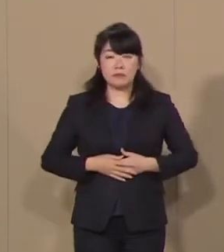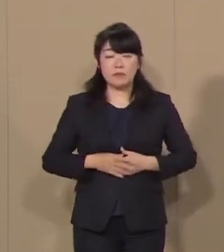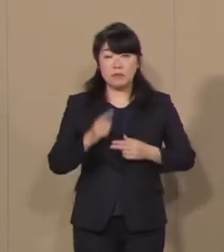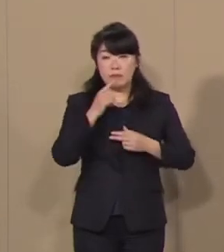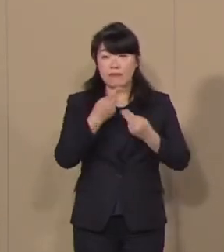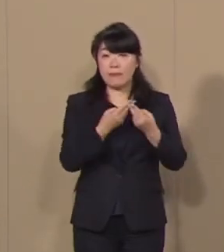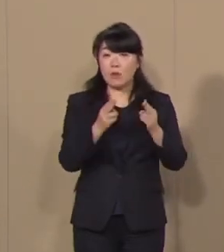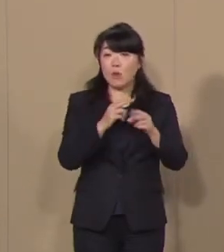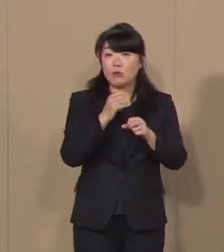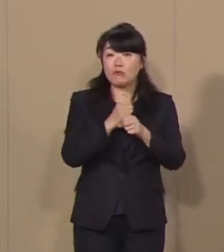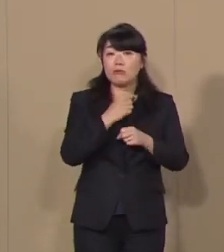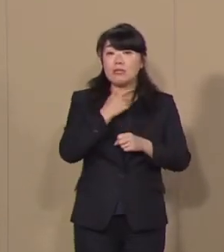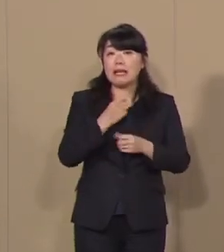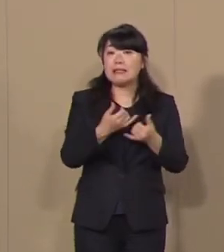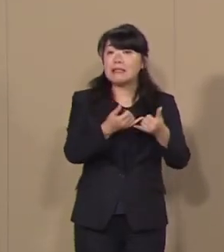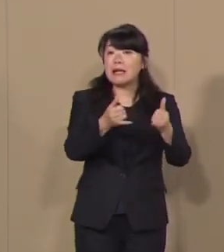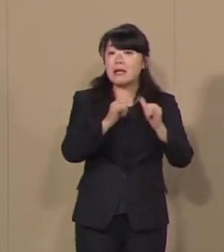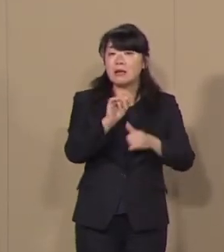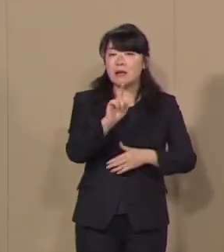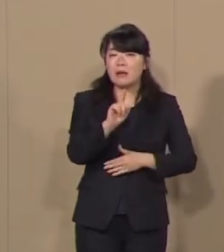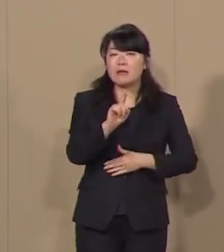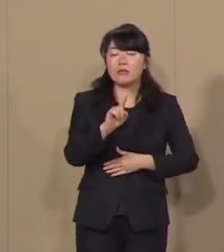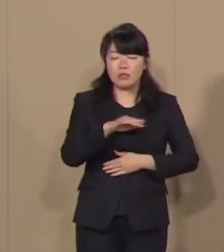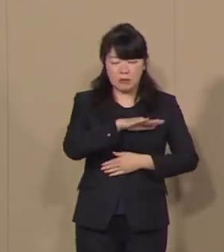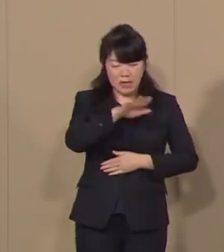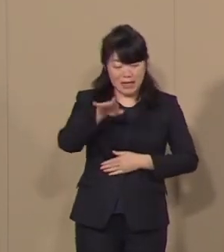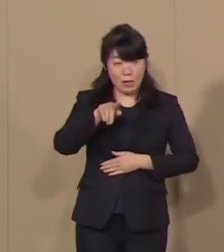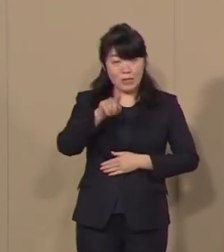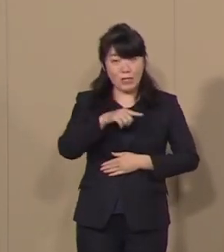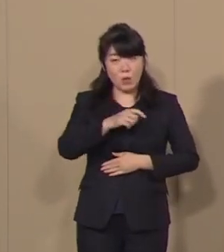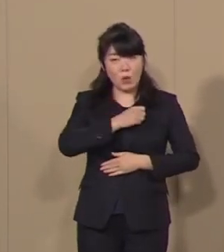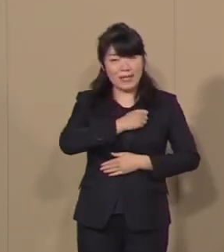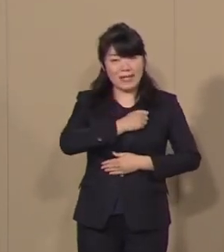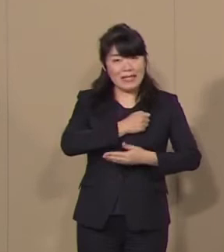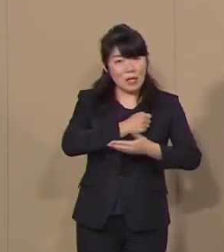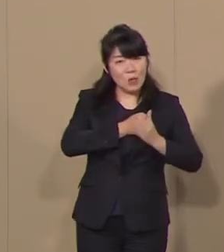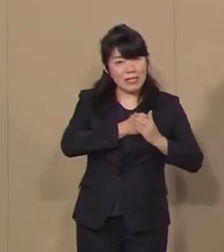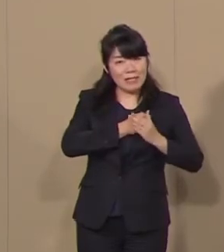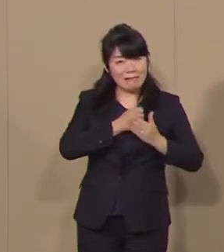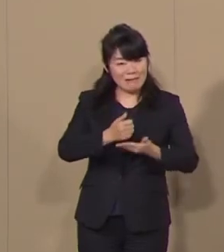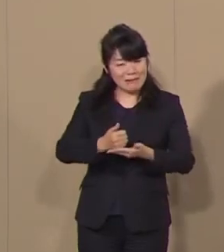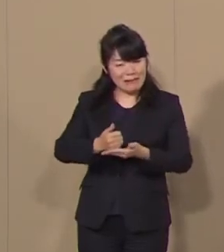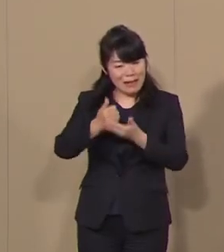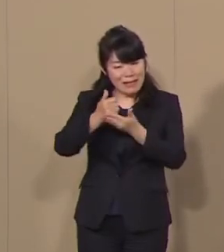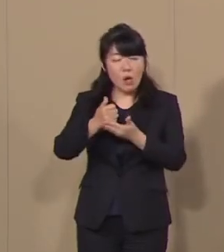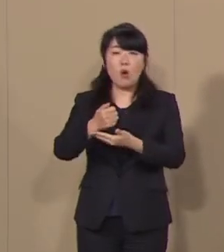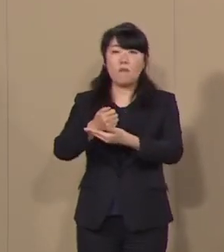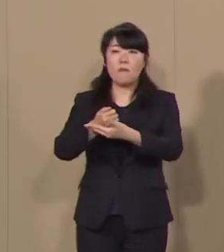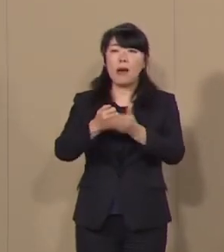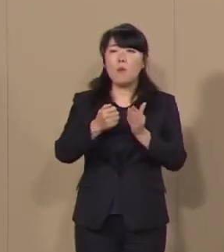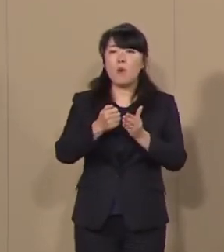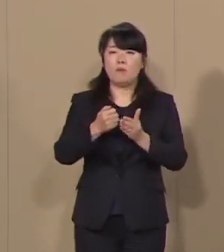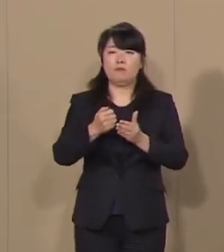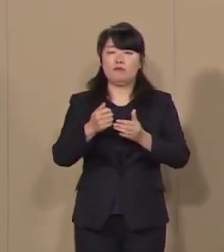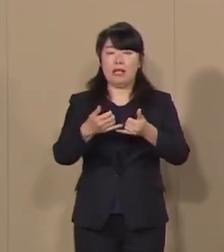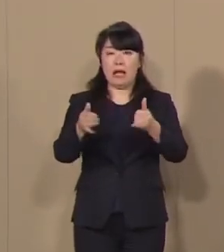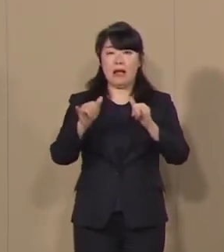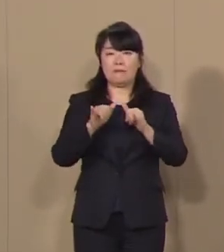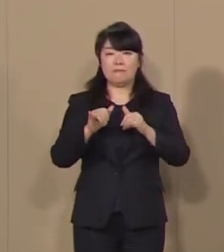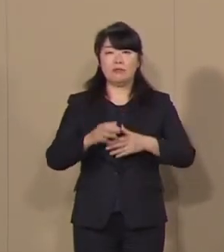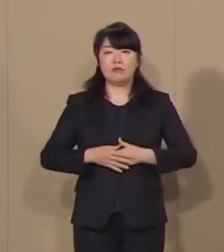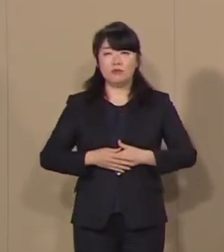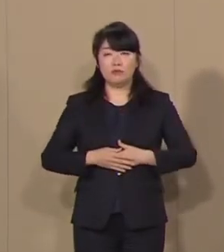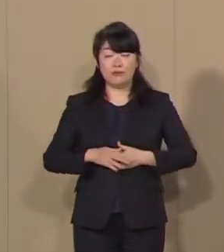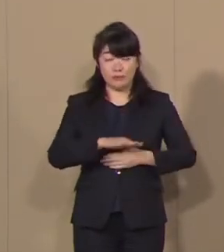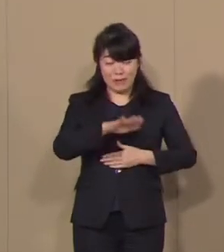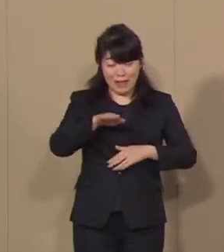作りたい社会はすべての人の命と尊厳が守られる社会ですすべての